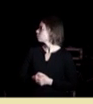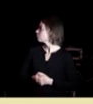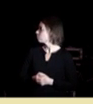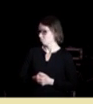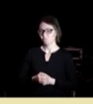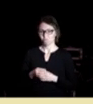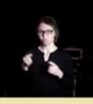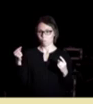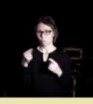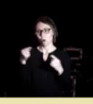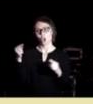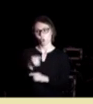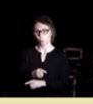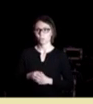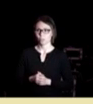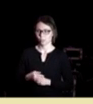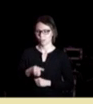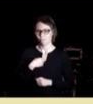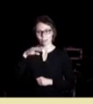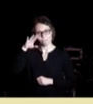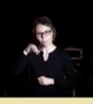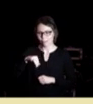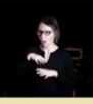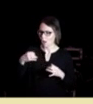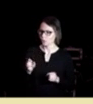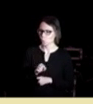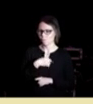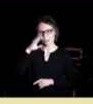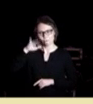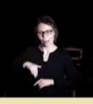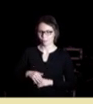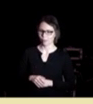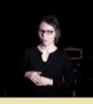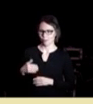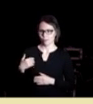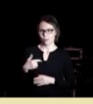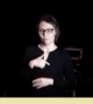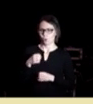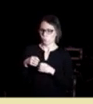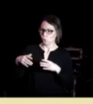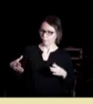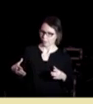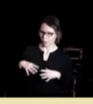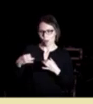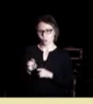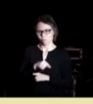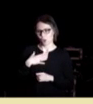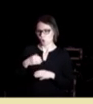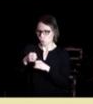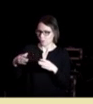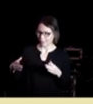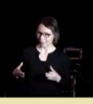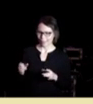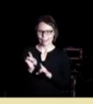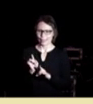Det er jo et paradoks da, at vi vet alt vi vet. Vi har utviklet alt vi har utviklet, og like